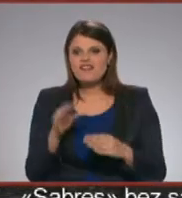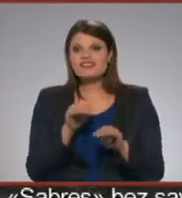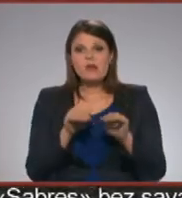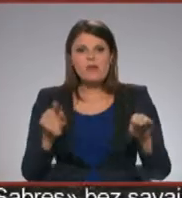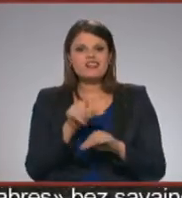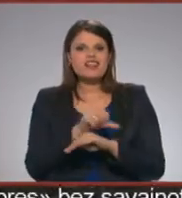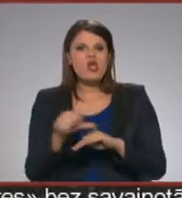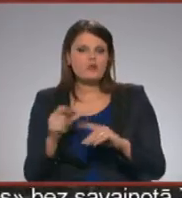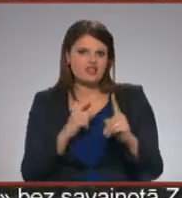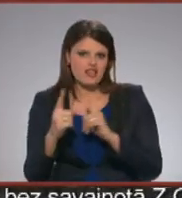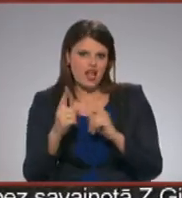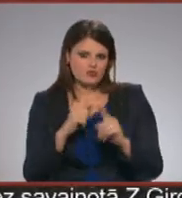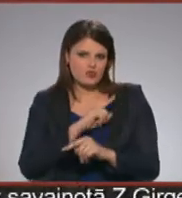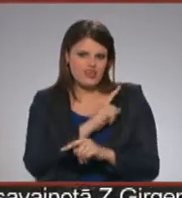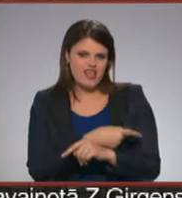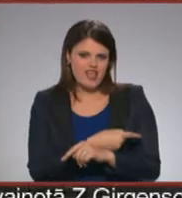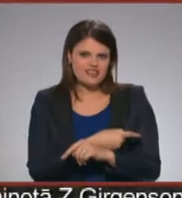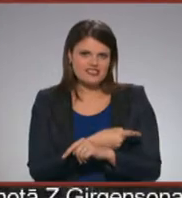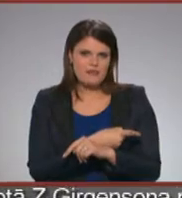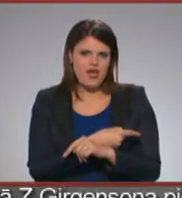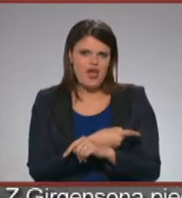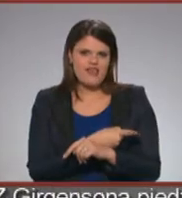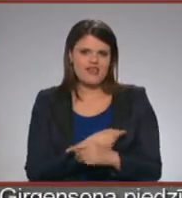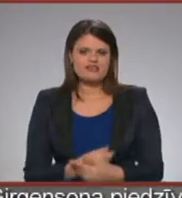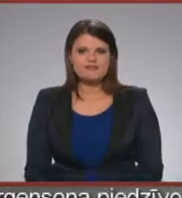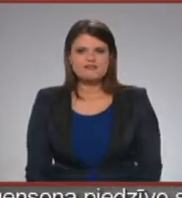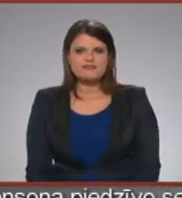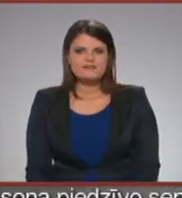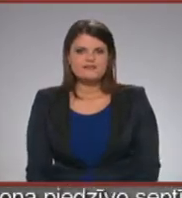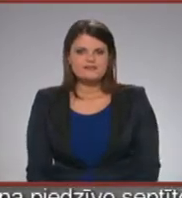ierobežotās transporta iespējas. Dats Tribocka, Zane Dāli, Artis Supe, Ogres televīzija.